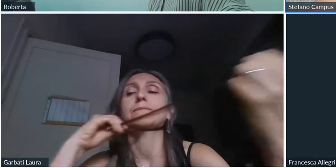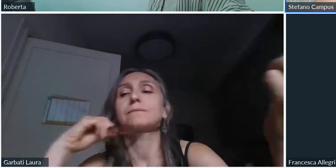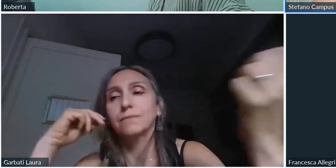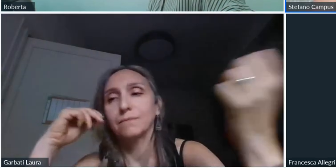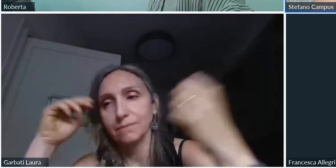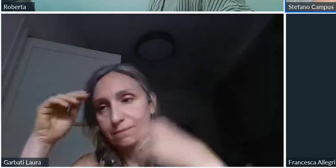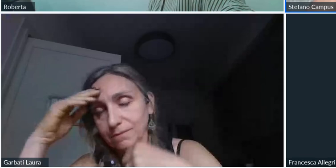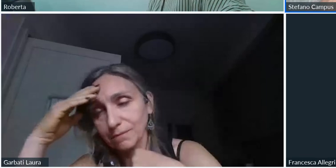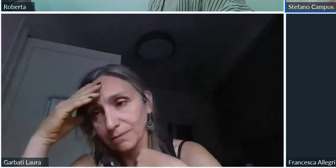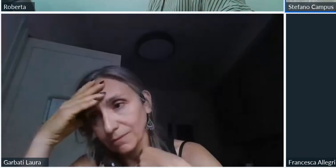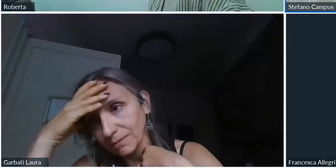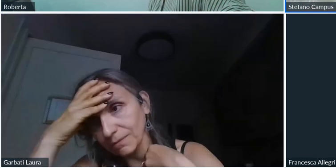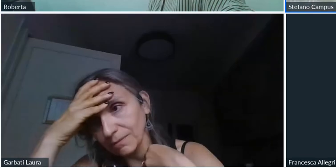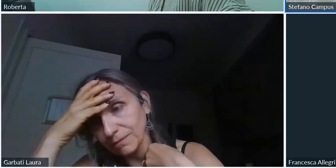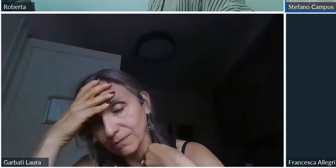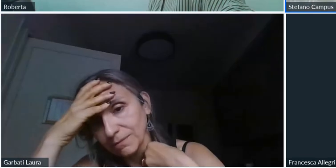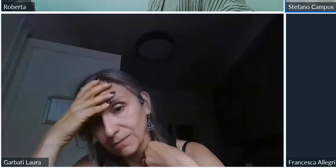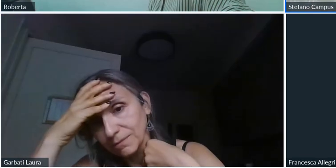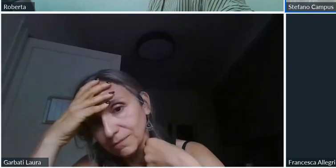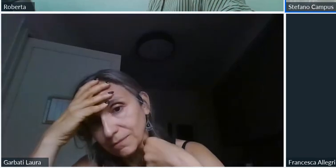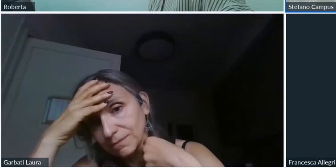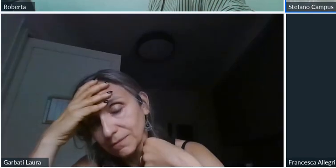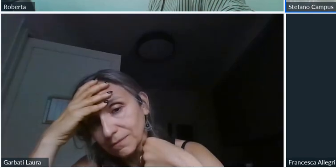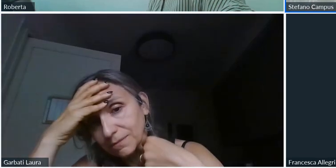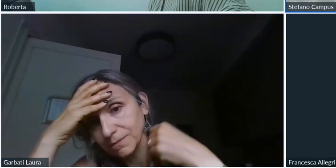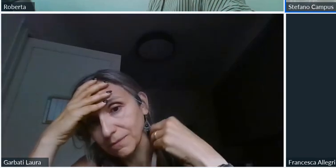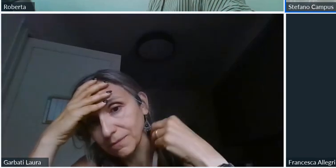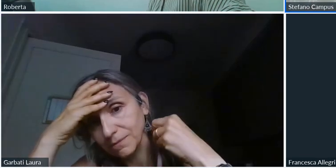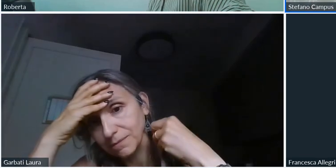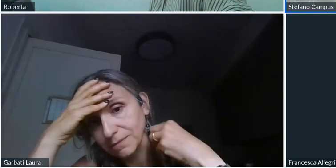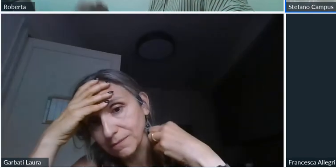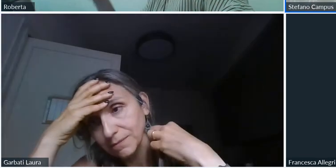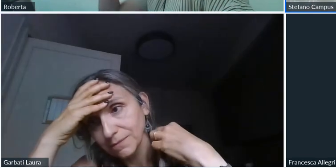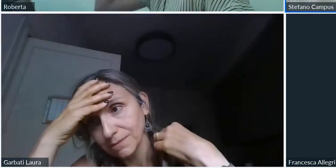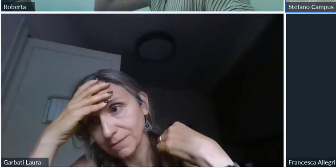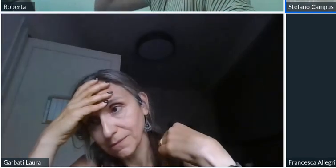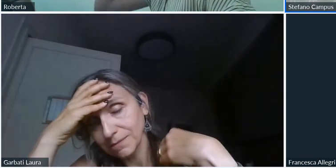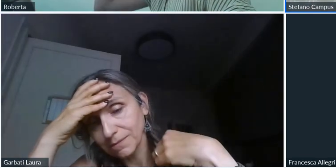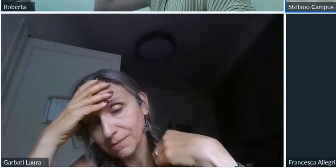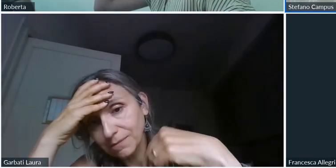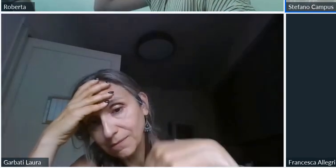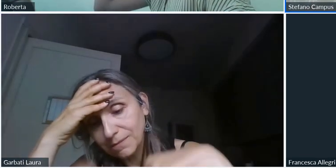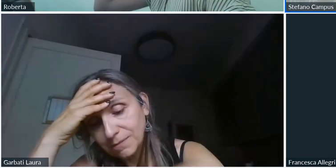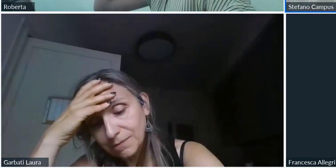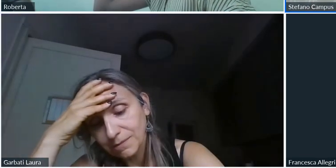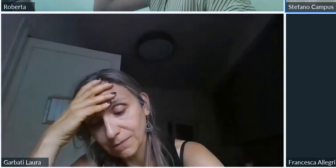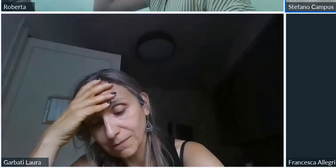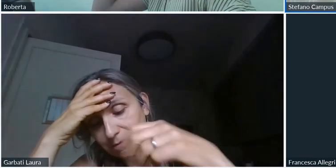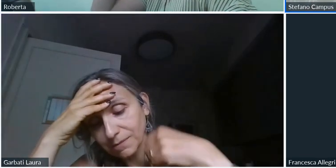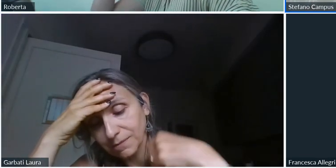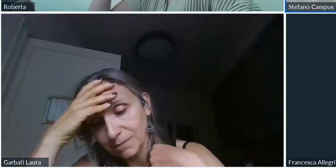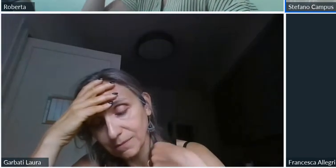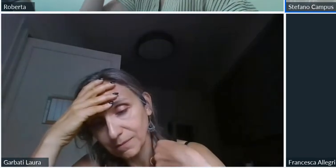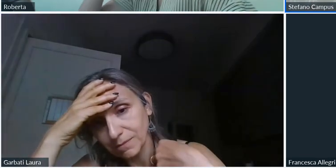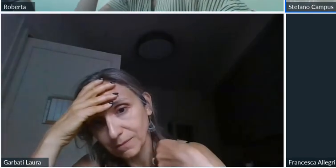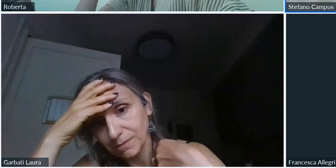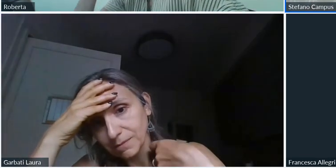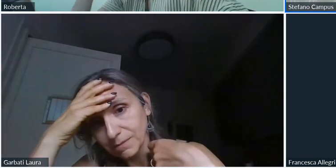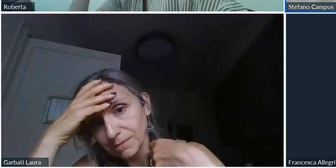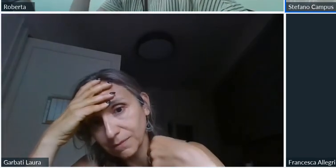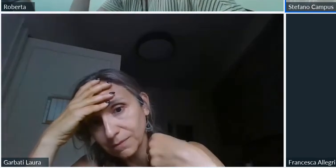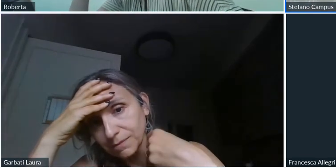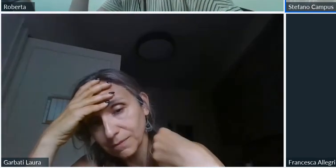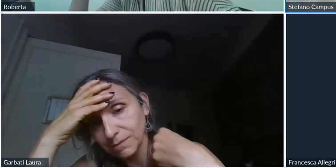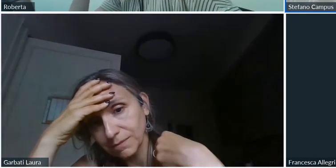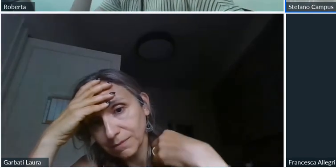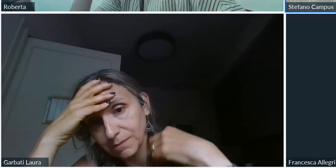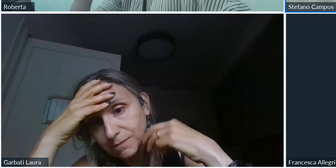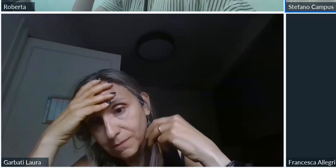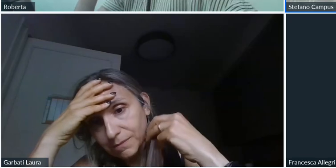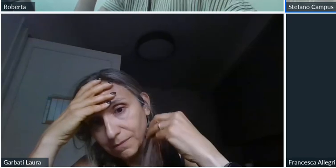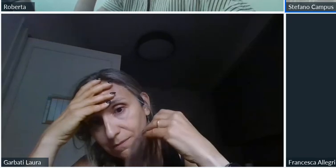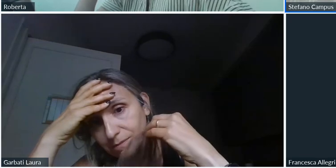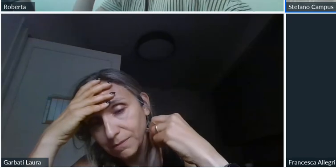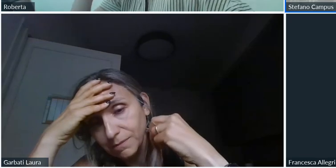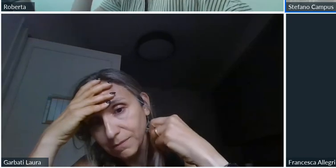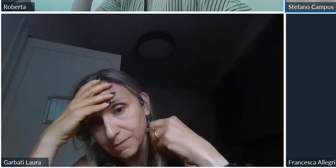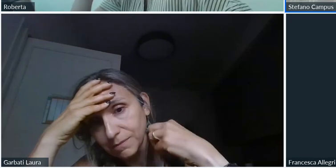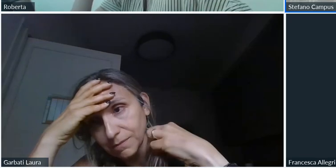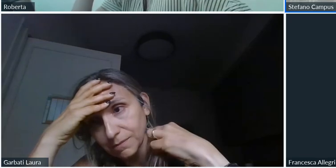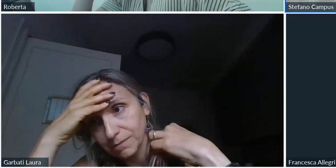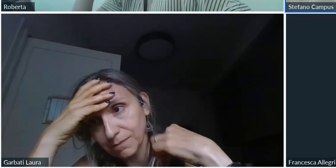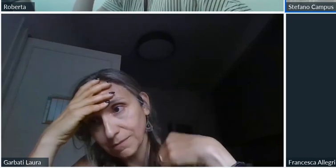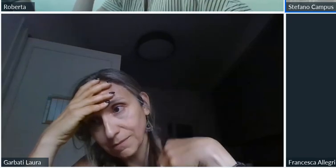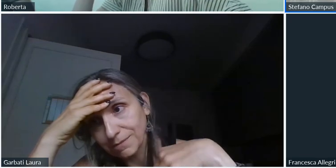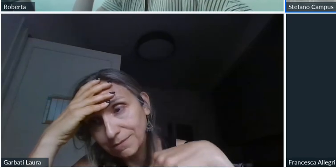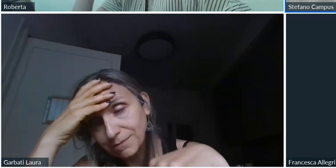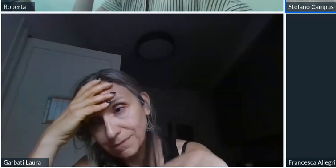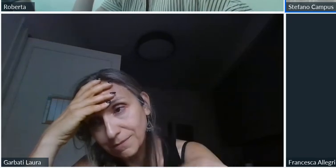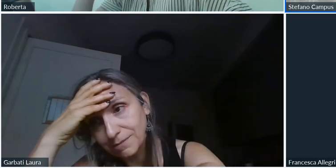tirar fuori tutti i dati tuoi, quindi assolutamente. Però capite bene che se io do il CD ad un automobilista e questo, quando accende